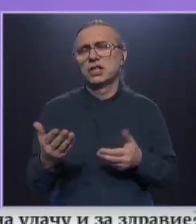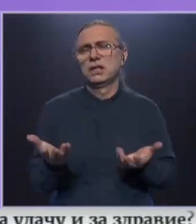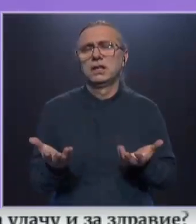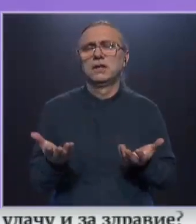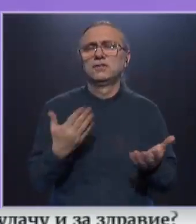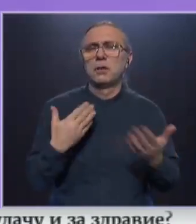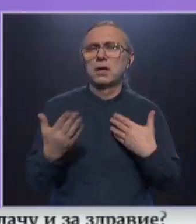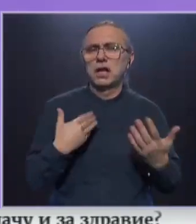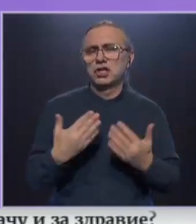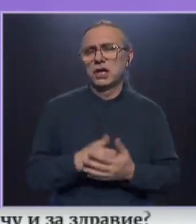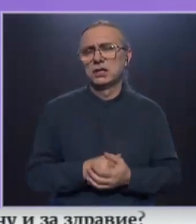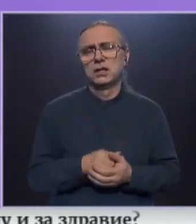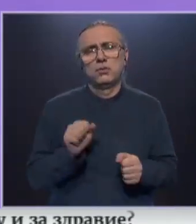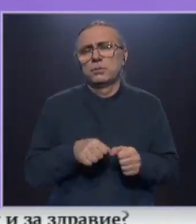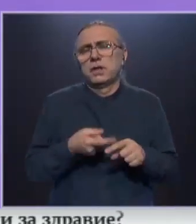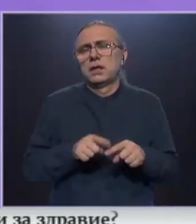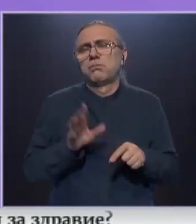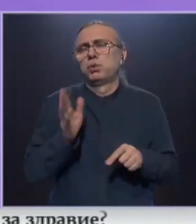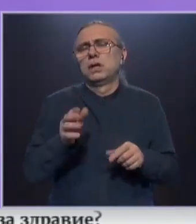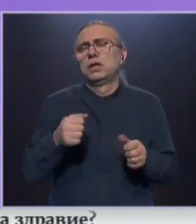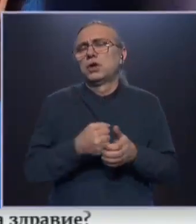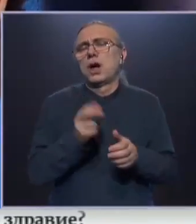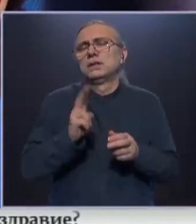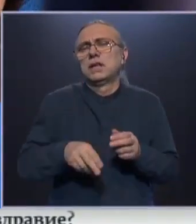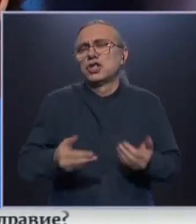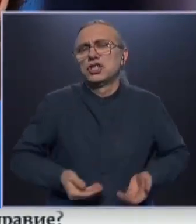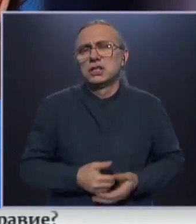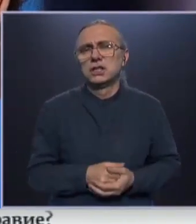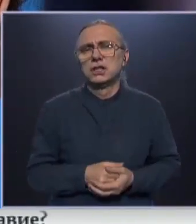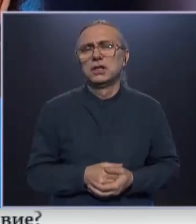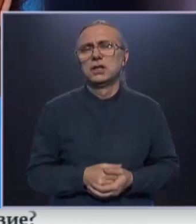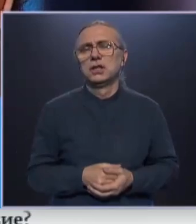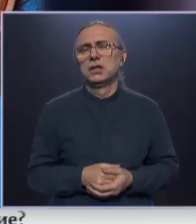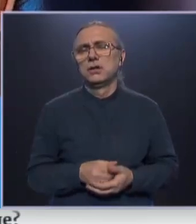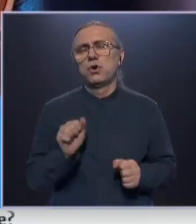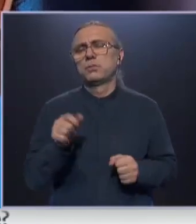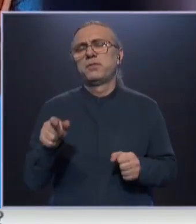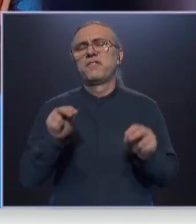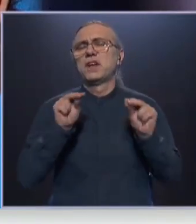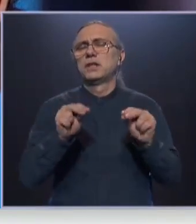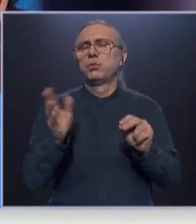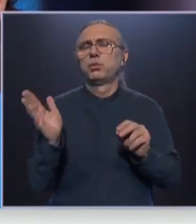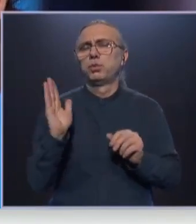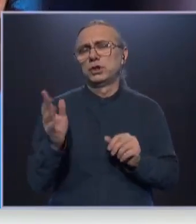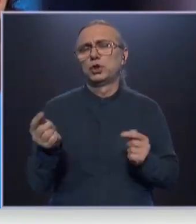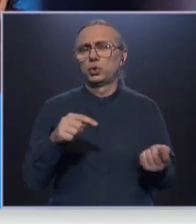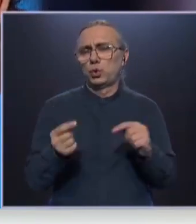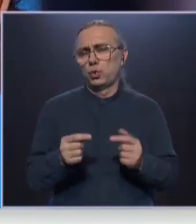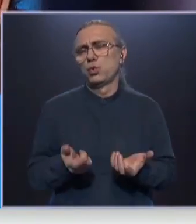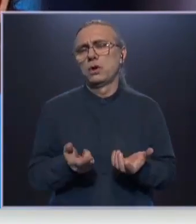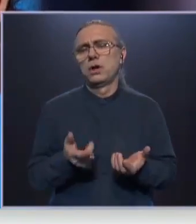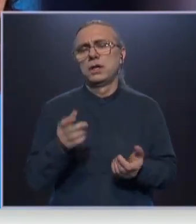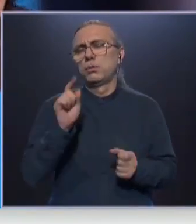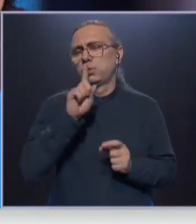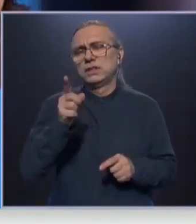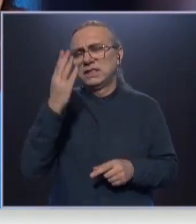жизни, птичье право, вы будете верны друг другу, вы не будете смотреть налево, там, изменять, мечтать. Вы